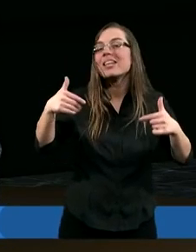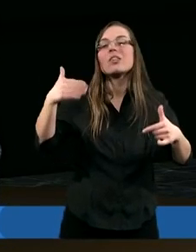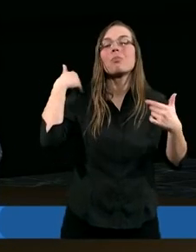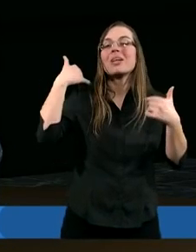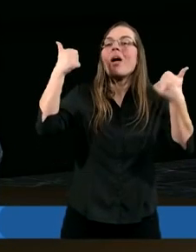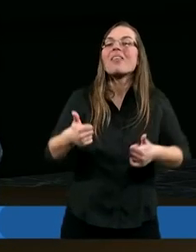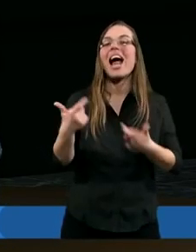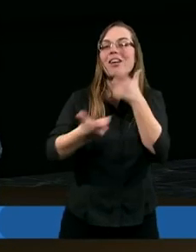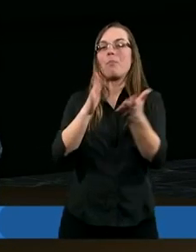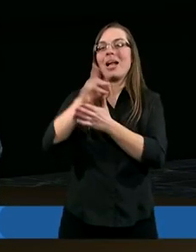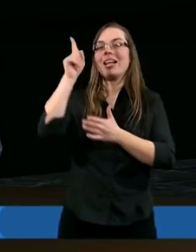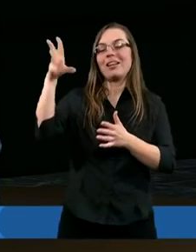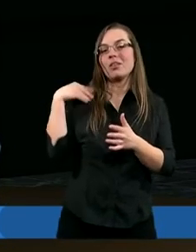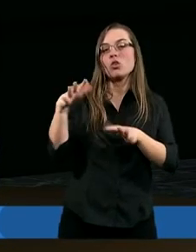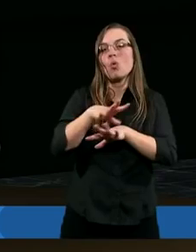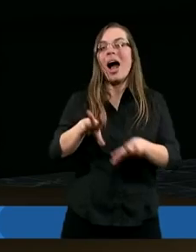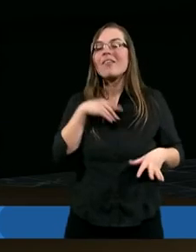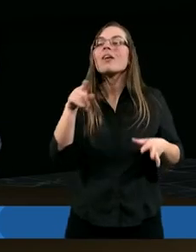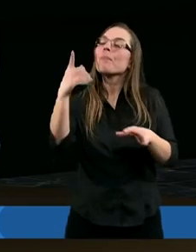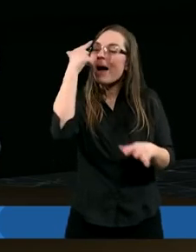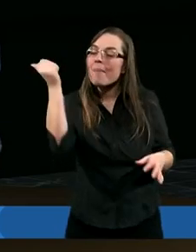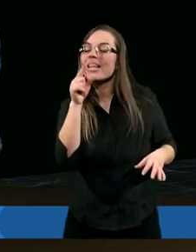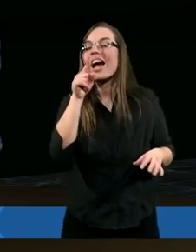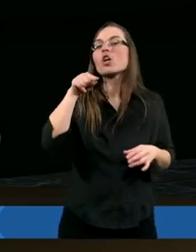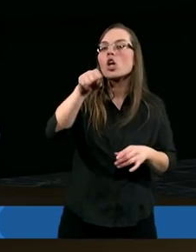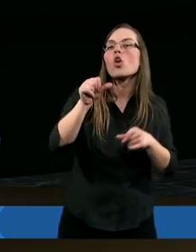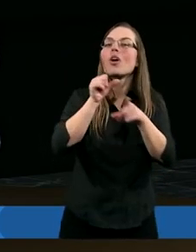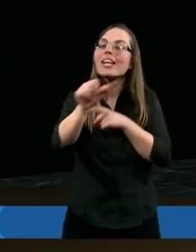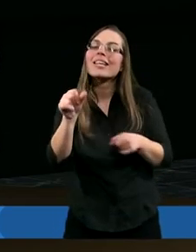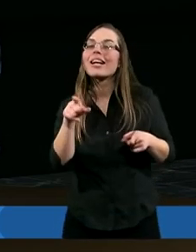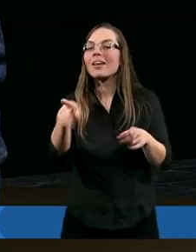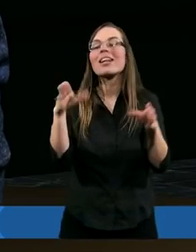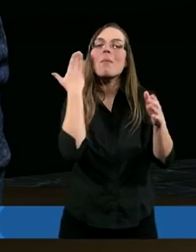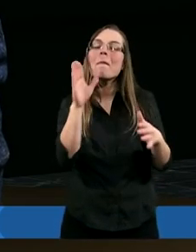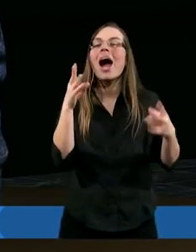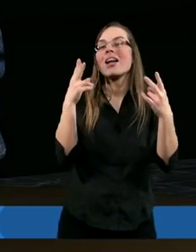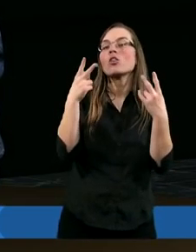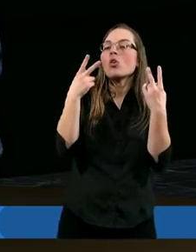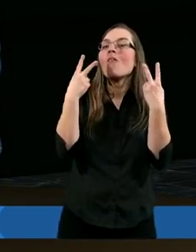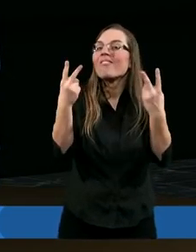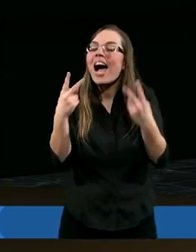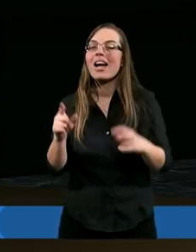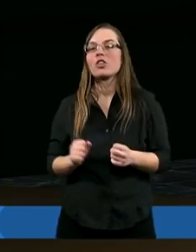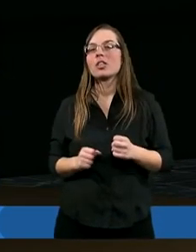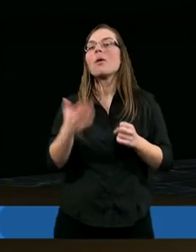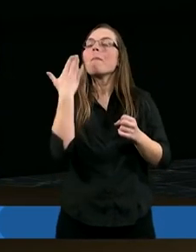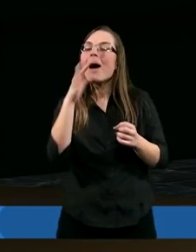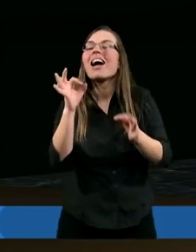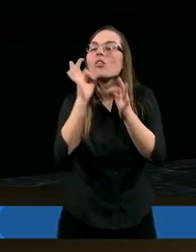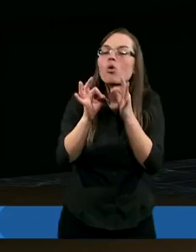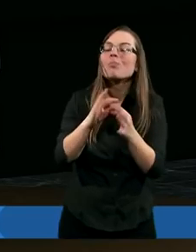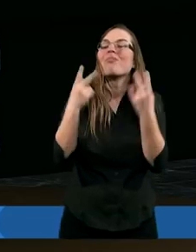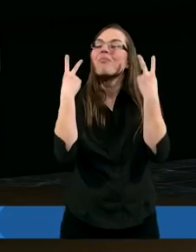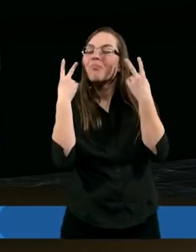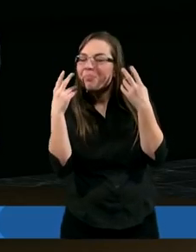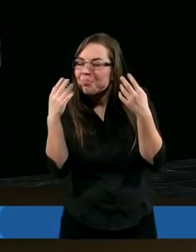zrobić bez niego. Pamiętajcie, że to jest takie bardzo prozaiczne, ale bardzo istotne takie